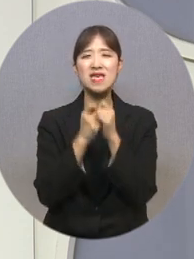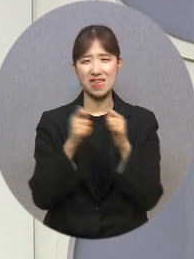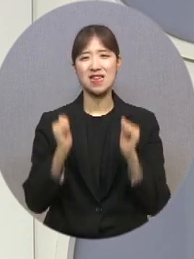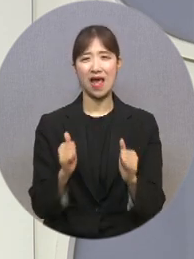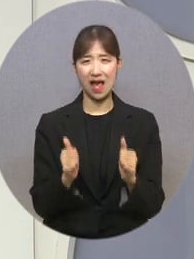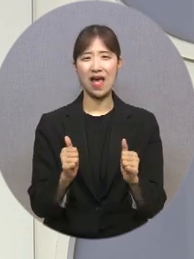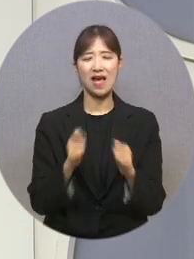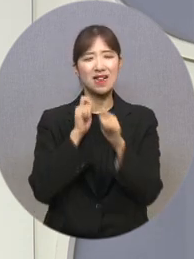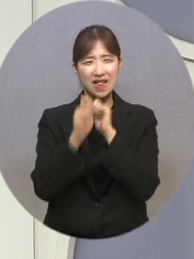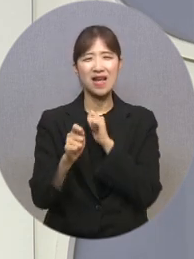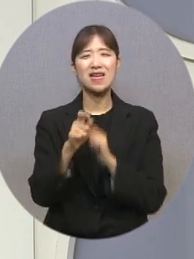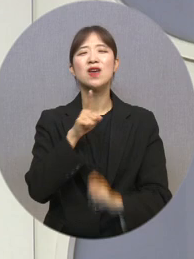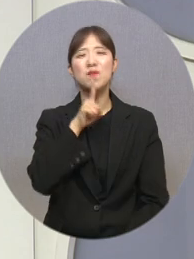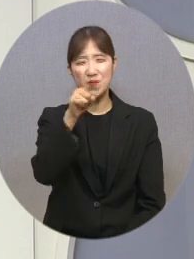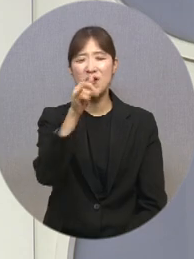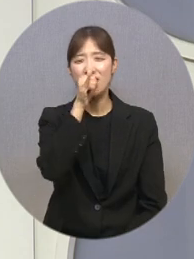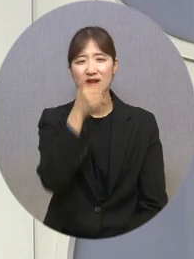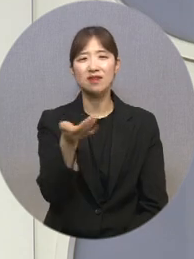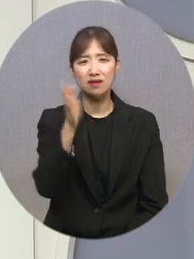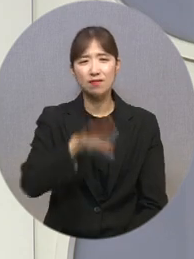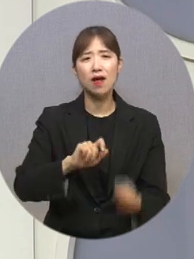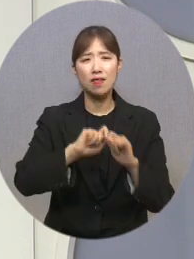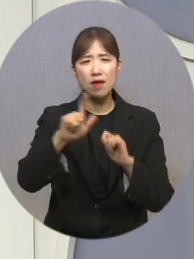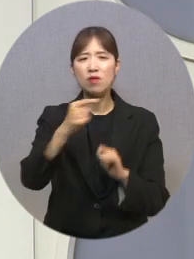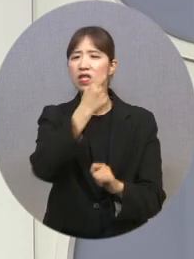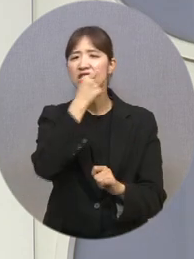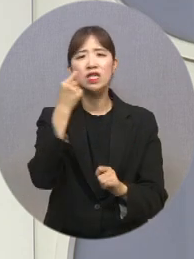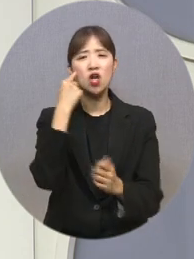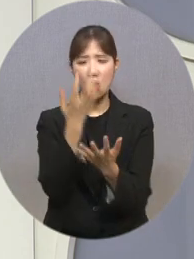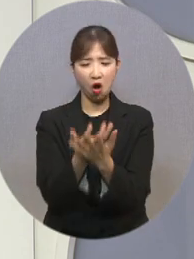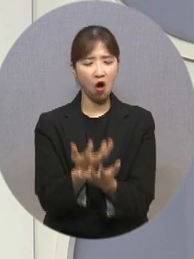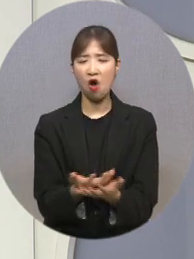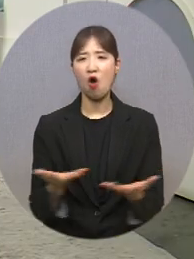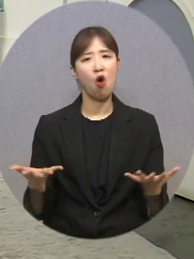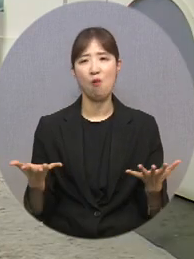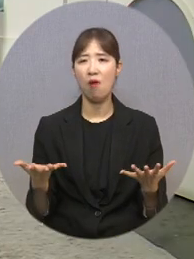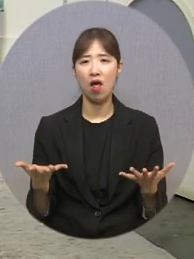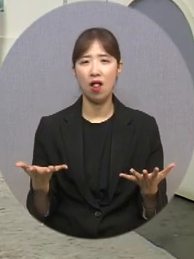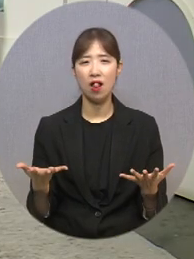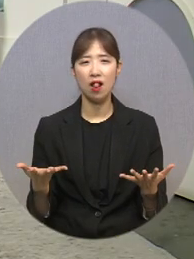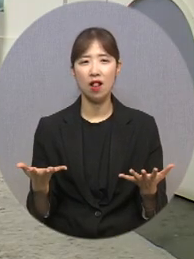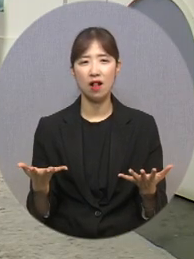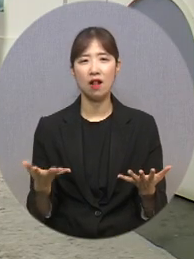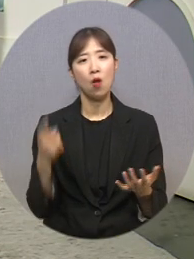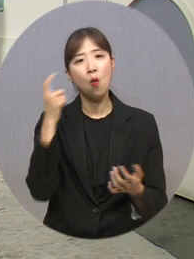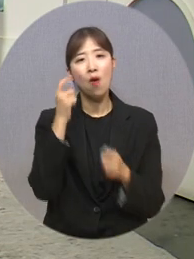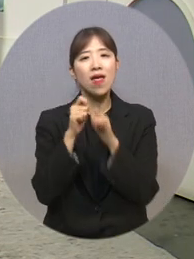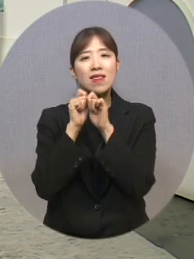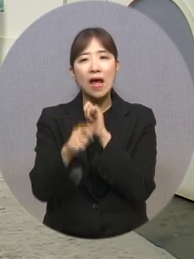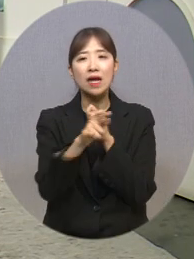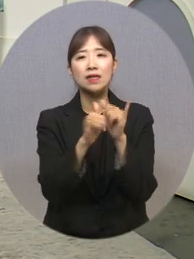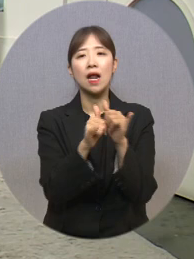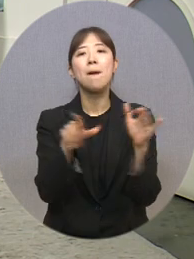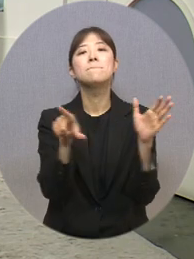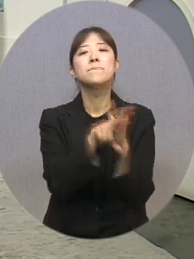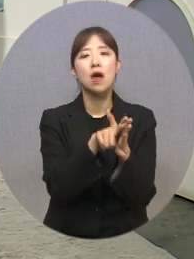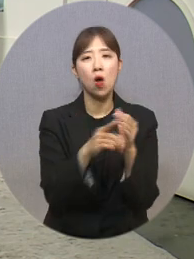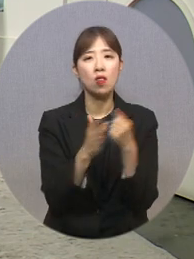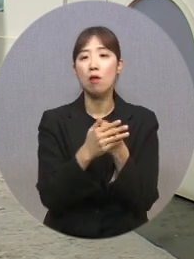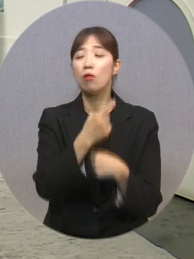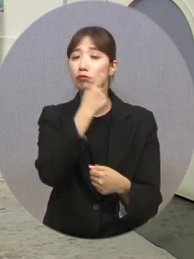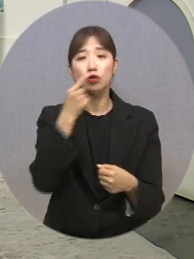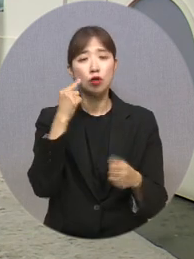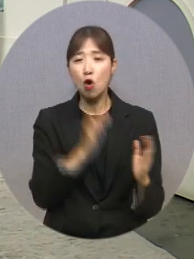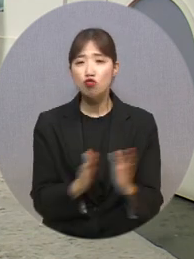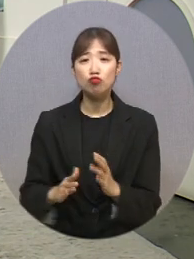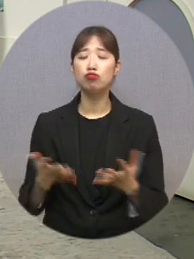이제 고소하는 경우도 있어서 그렇지만 상당 부분은 이제 증거 수집을 못해서 왜냐하면 너무 이 사기꾼을 믿었기 때문에 이제 아무런